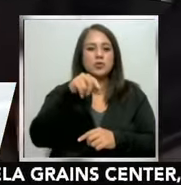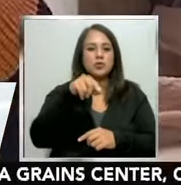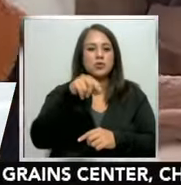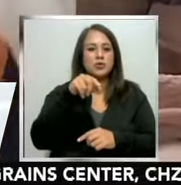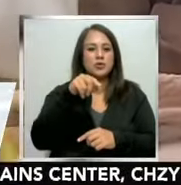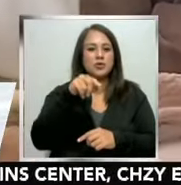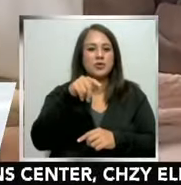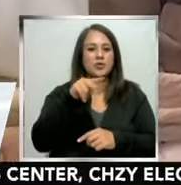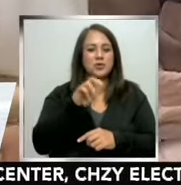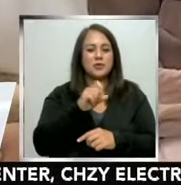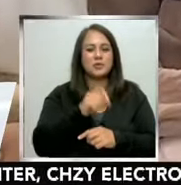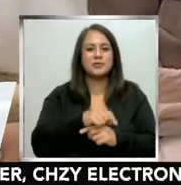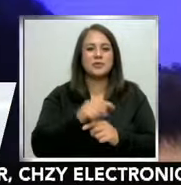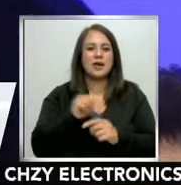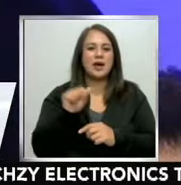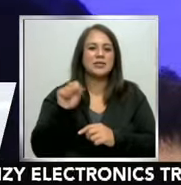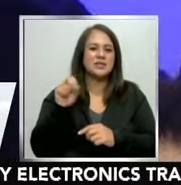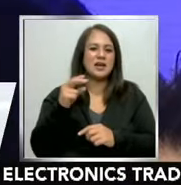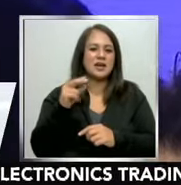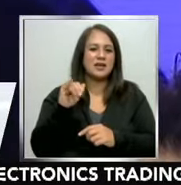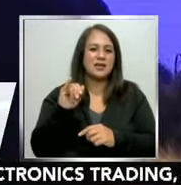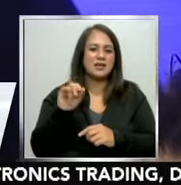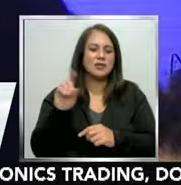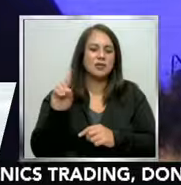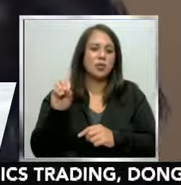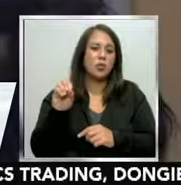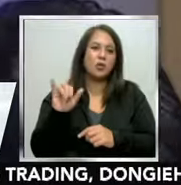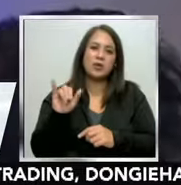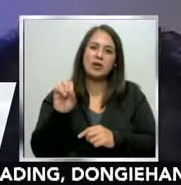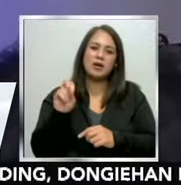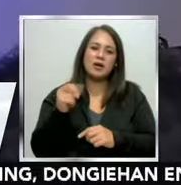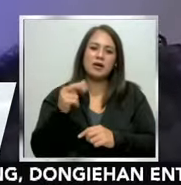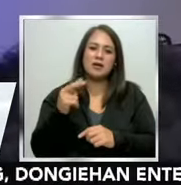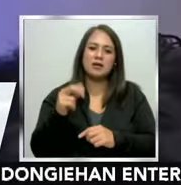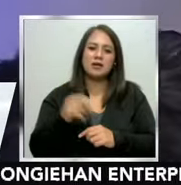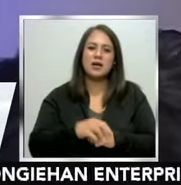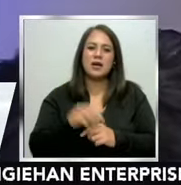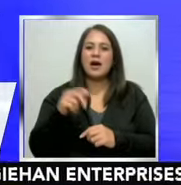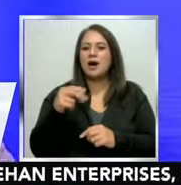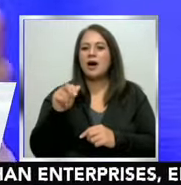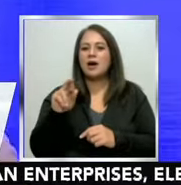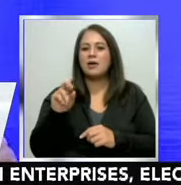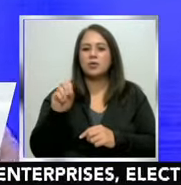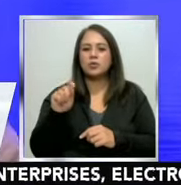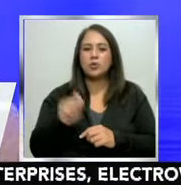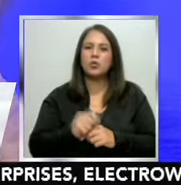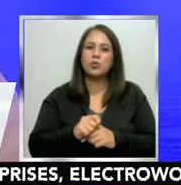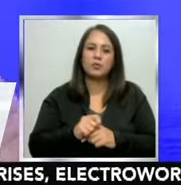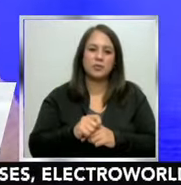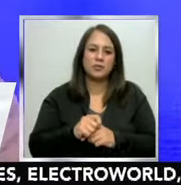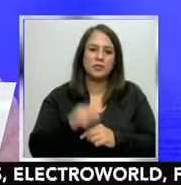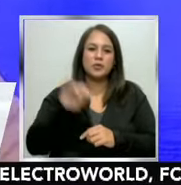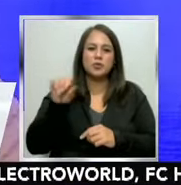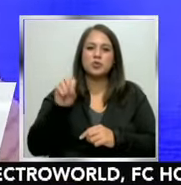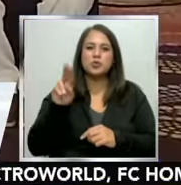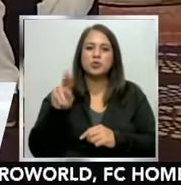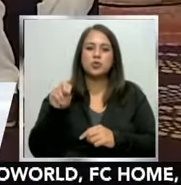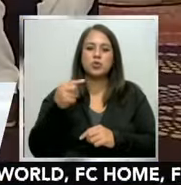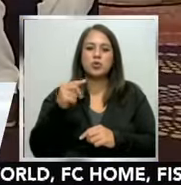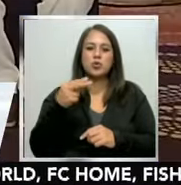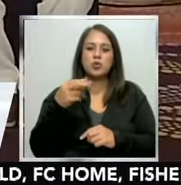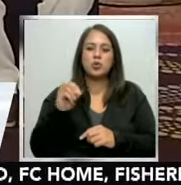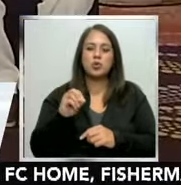Asahi, Do Young, Haruto, Park Jung Woo, at So Jung Hwan.